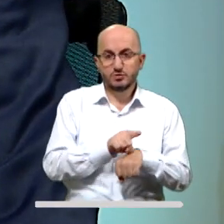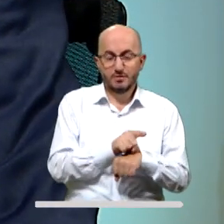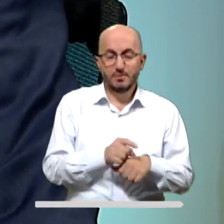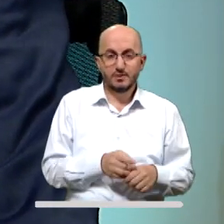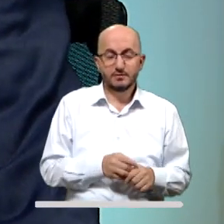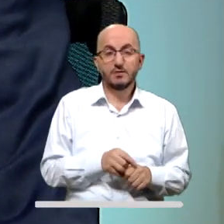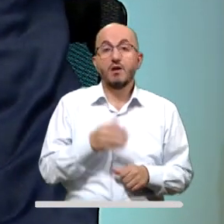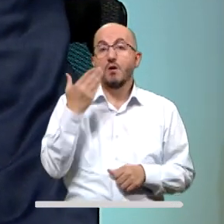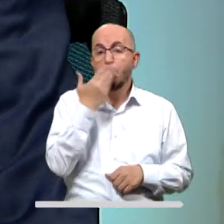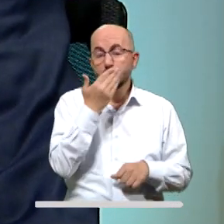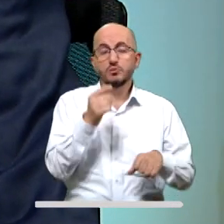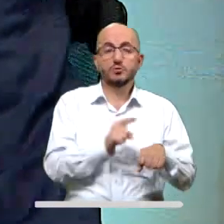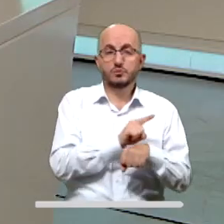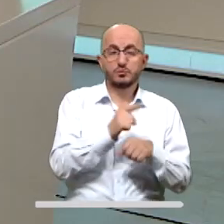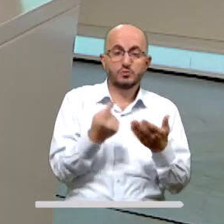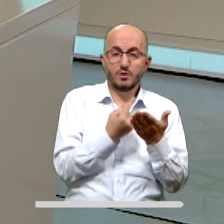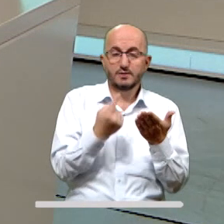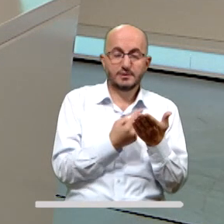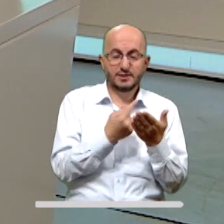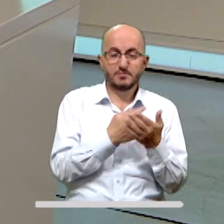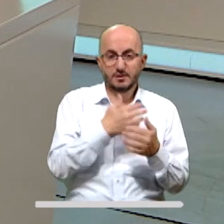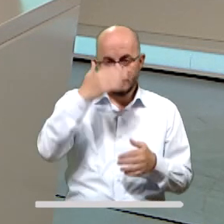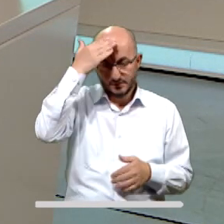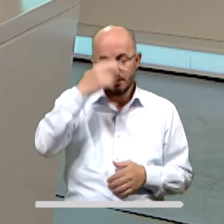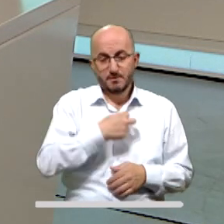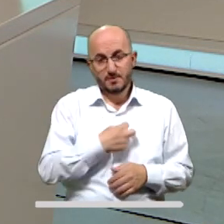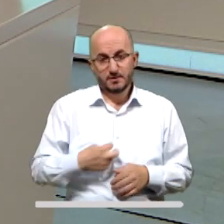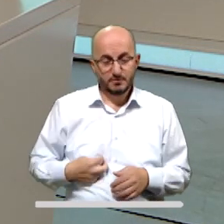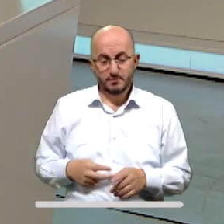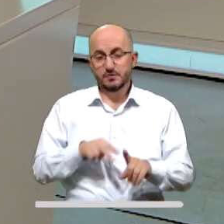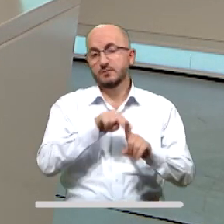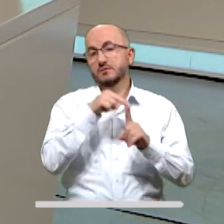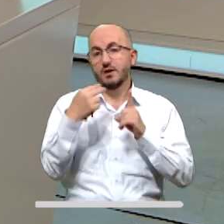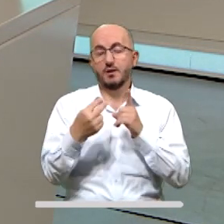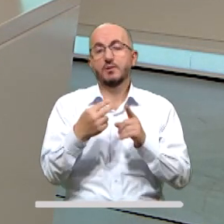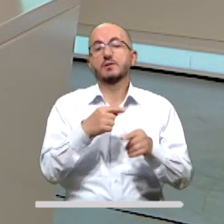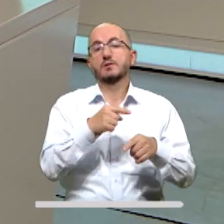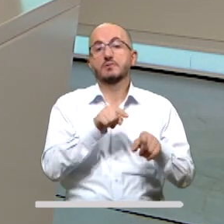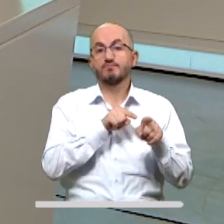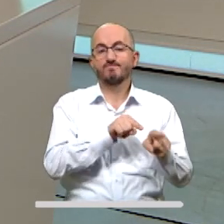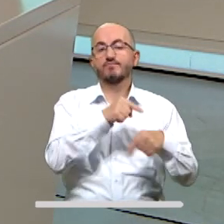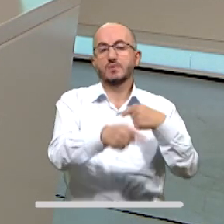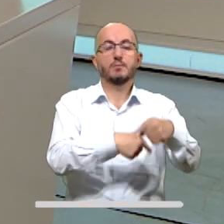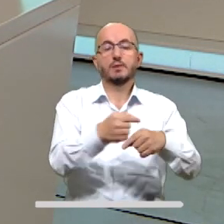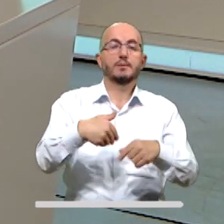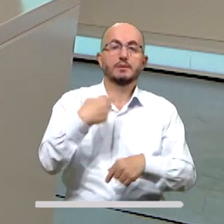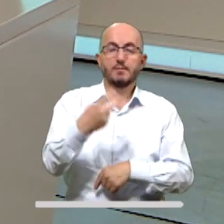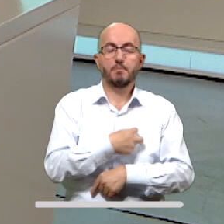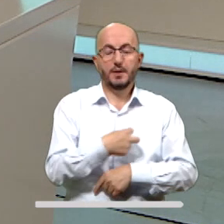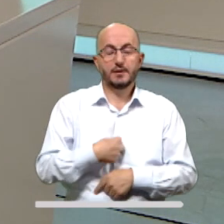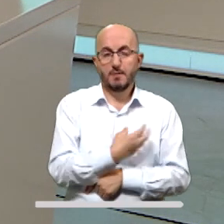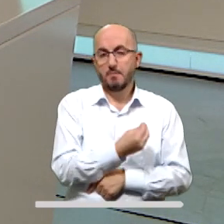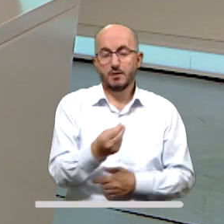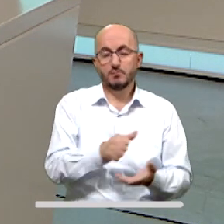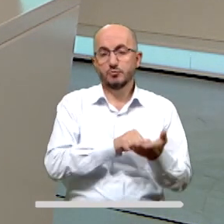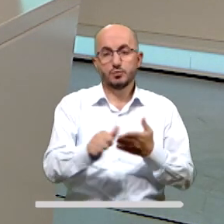bu okuduğumuz Kur'an-ı Kerim'i Hazreti Peygamber'in, sahabenin, tabiinin, diğer peygamberlerin, hatta